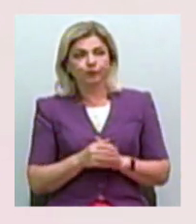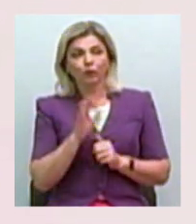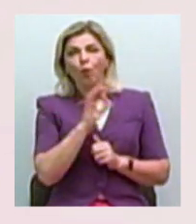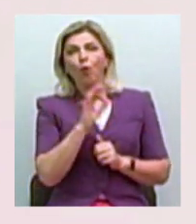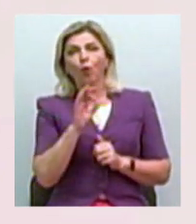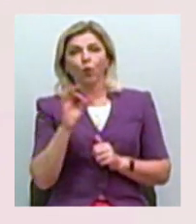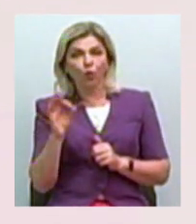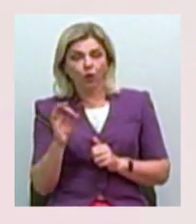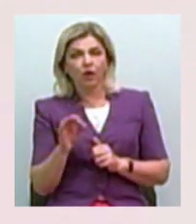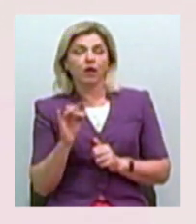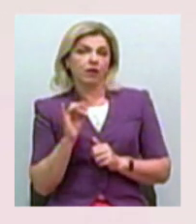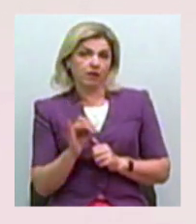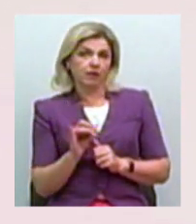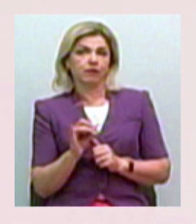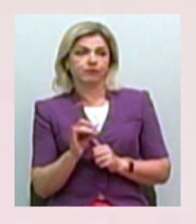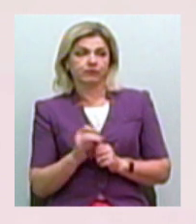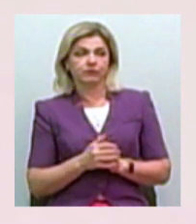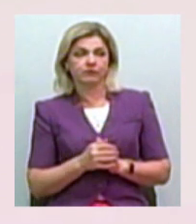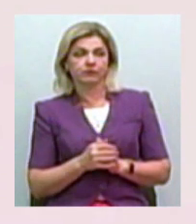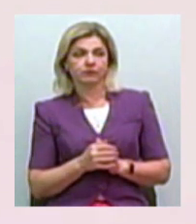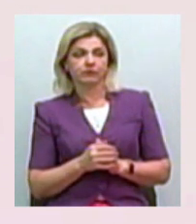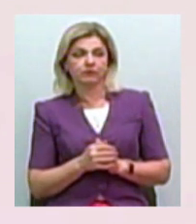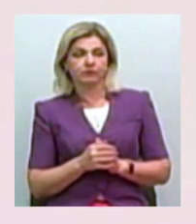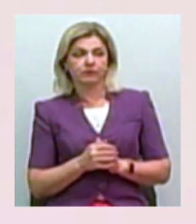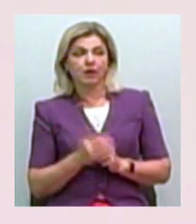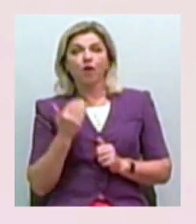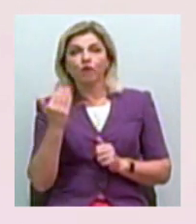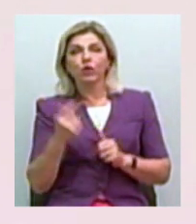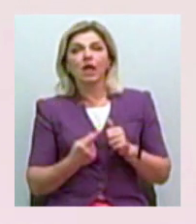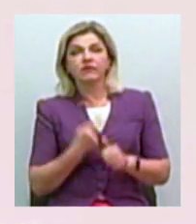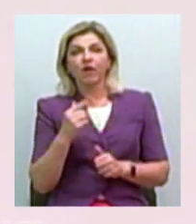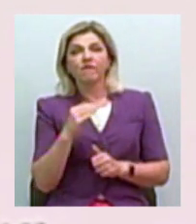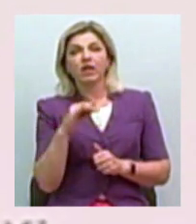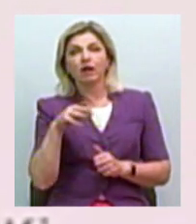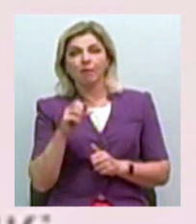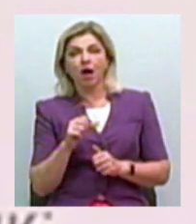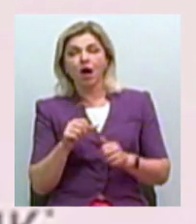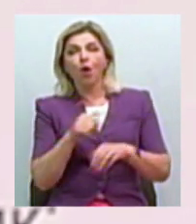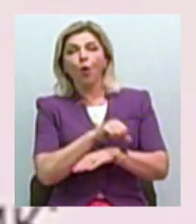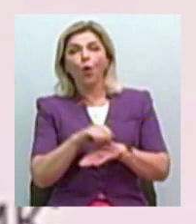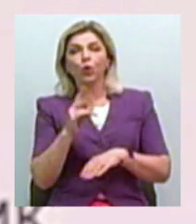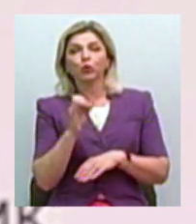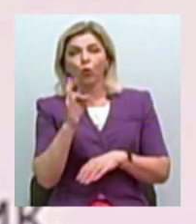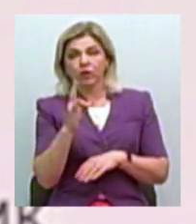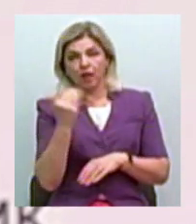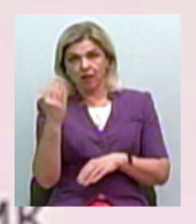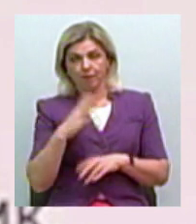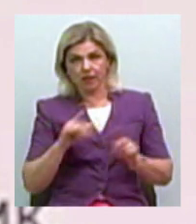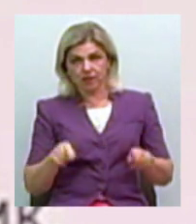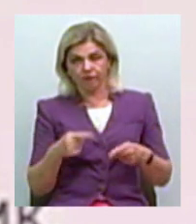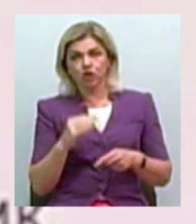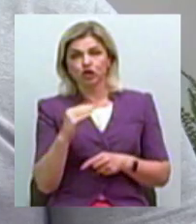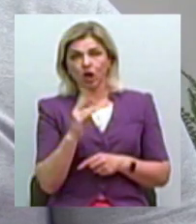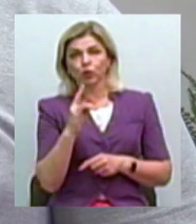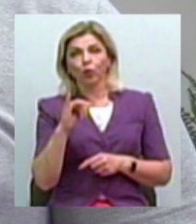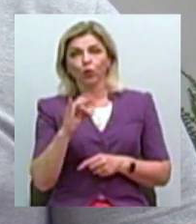ООО, і вона назвала її фірма «Кордон», і там була засновником Жанна